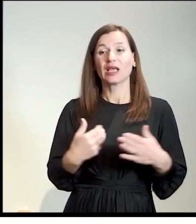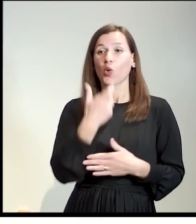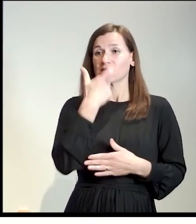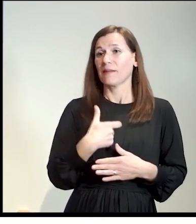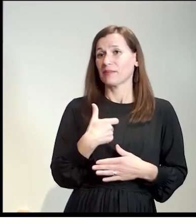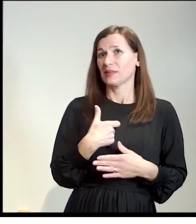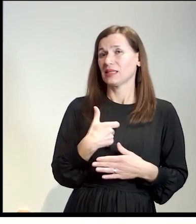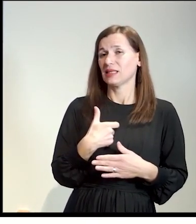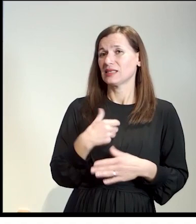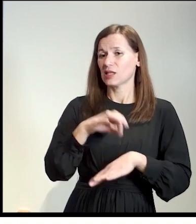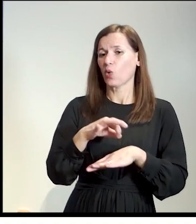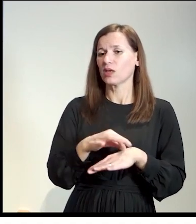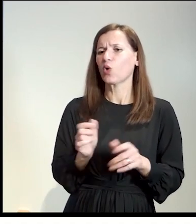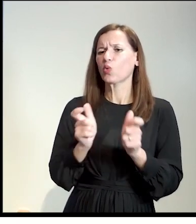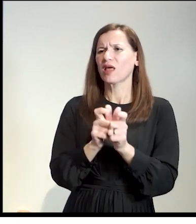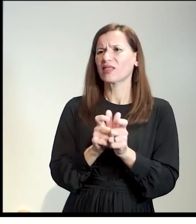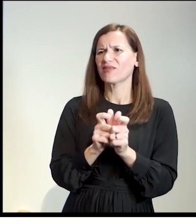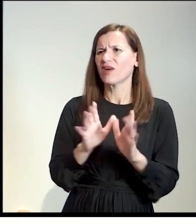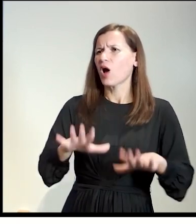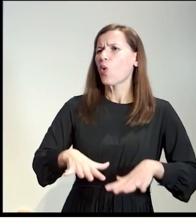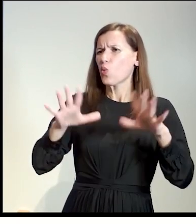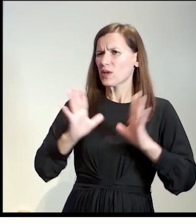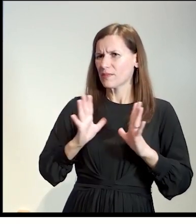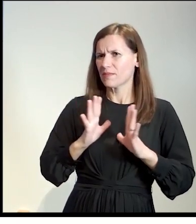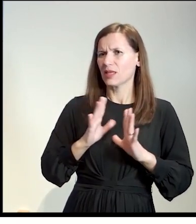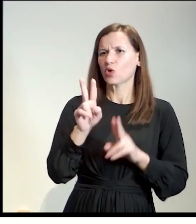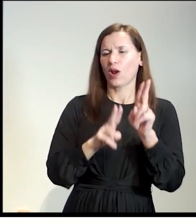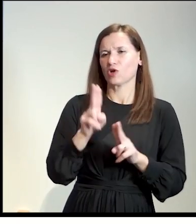v ujmi, tolažba v globinah ran in nemira.